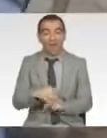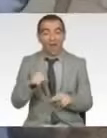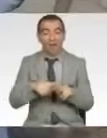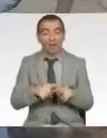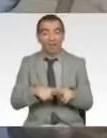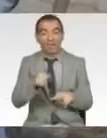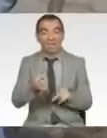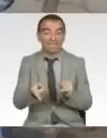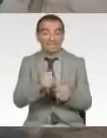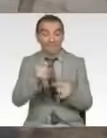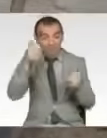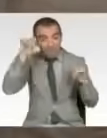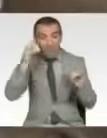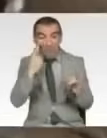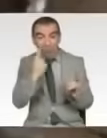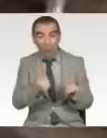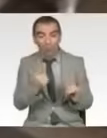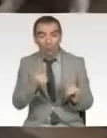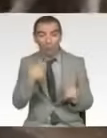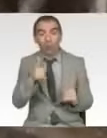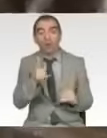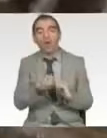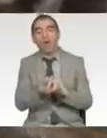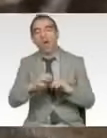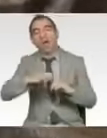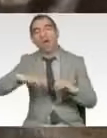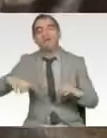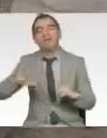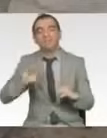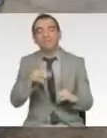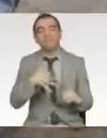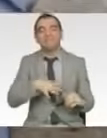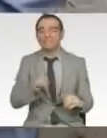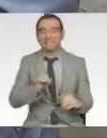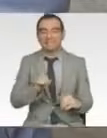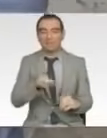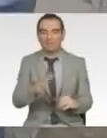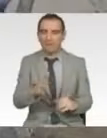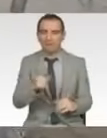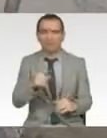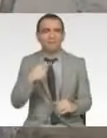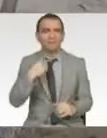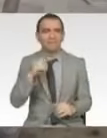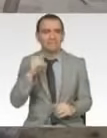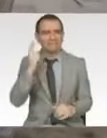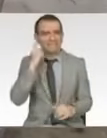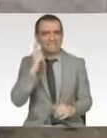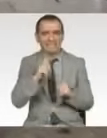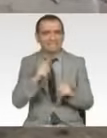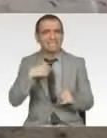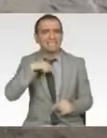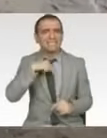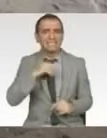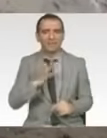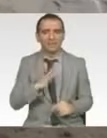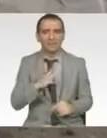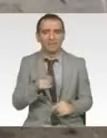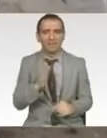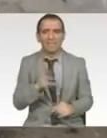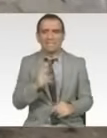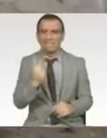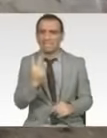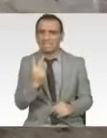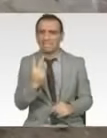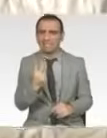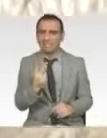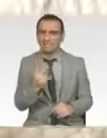Alişan diğer koyunları da görmeden köyden ayrılmak istemiyor. Bazılarında çıngırak var, bazılarında yok. Niye? Fazla değil. İki tane